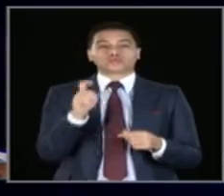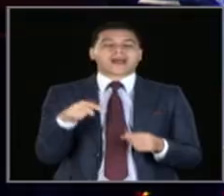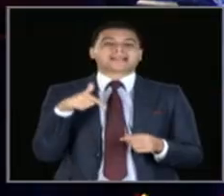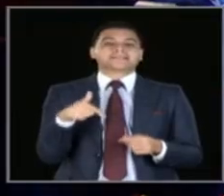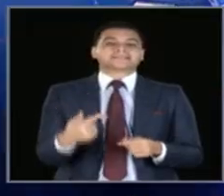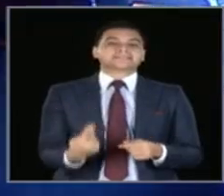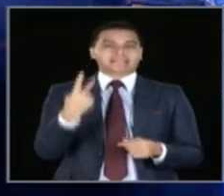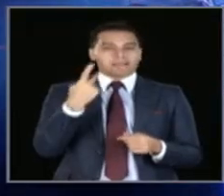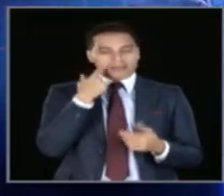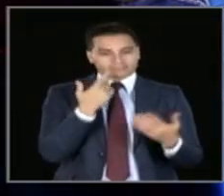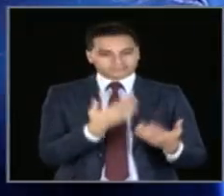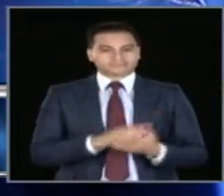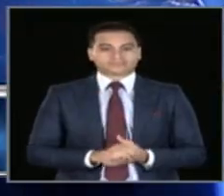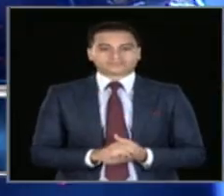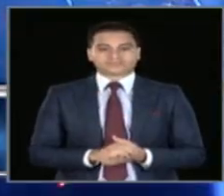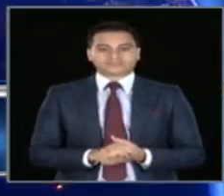السابع